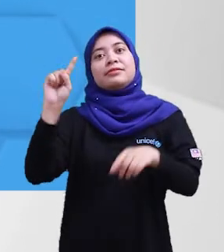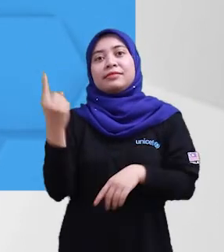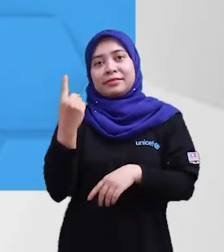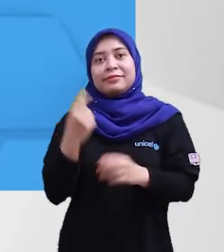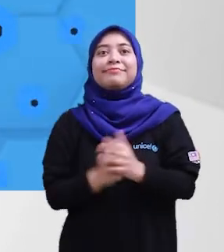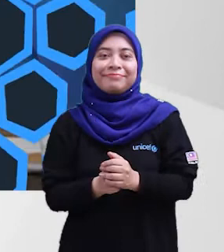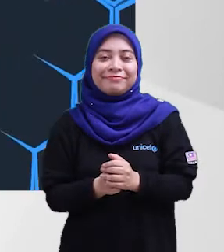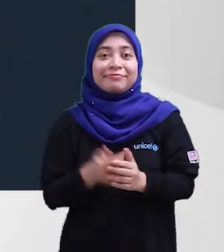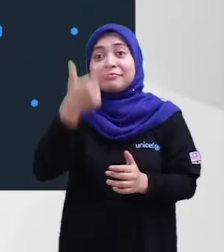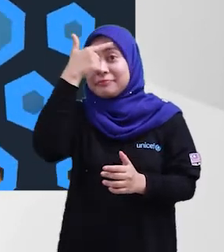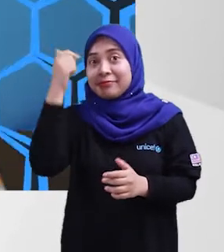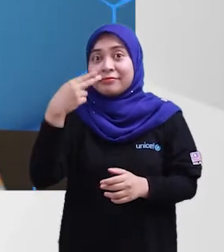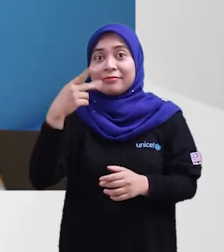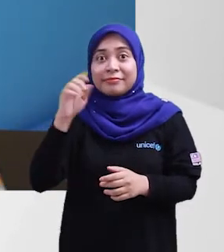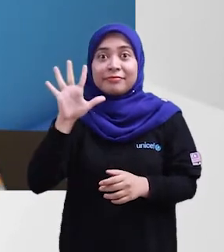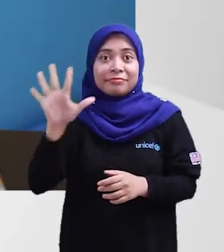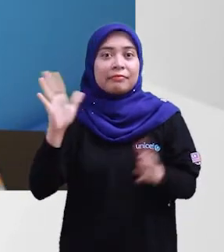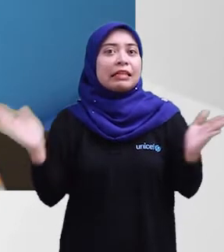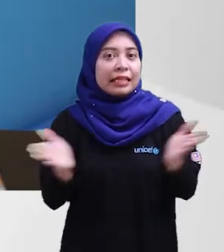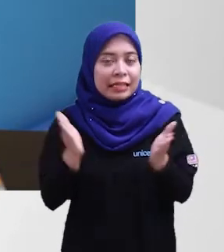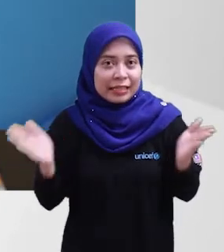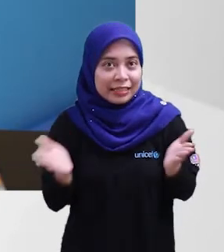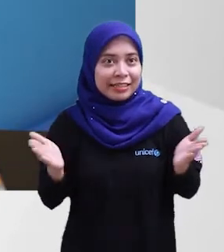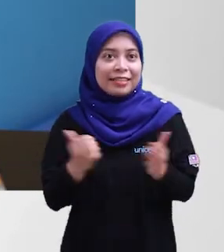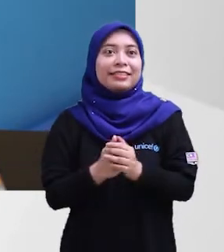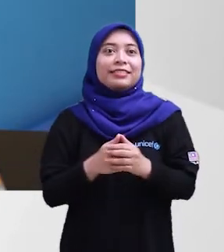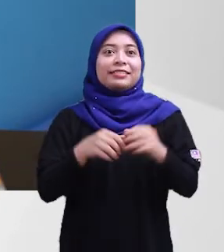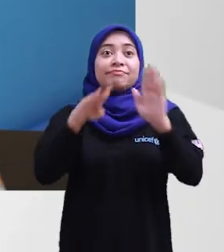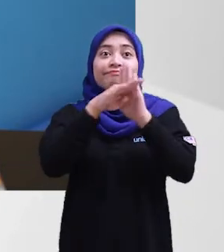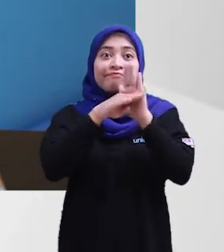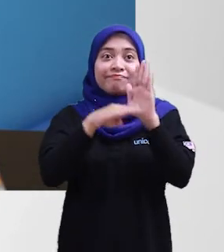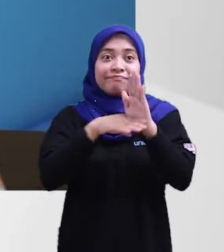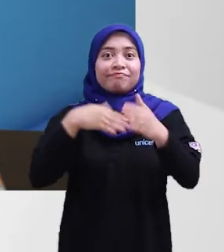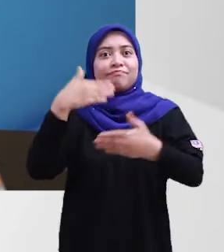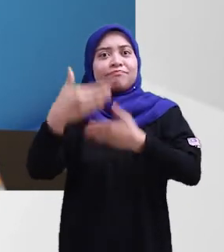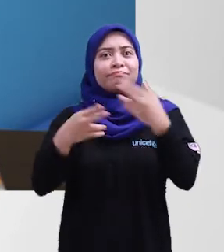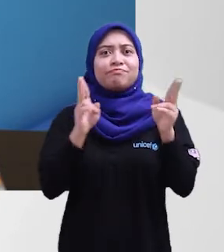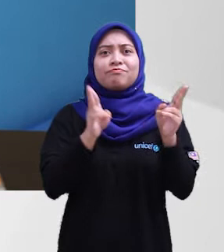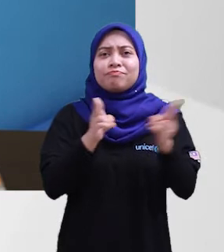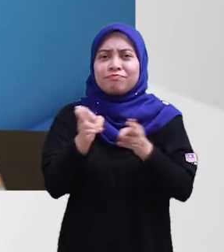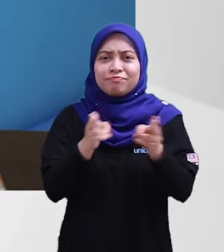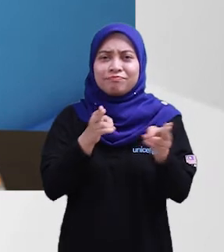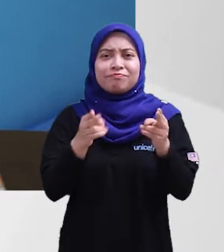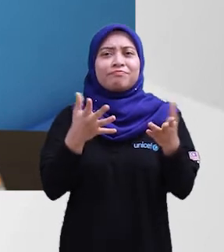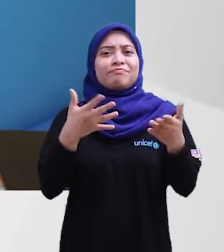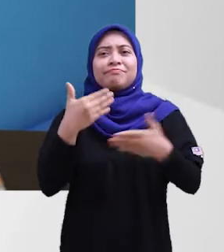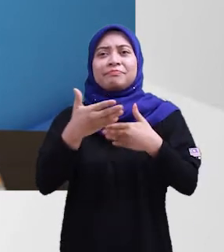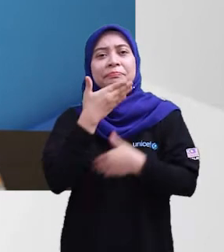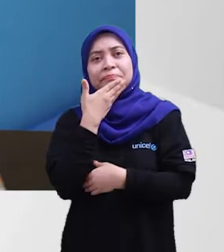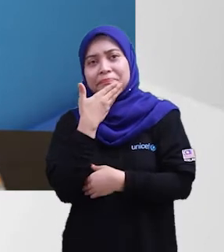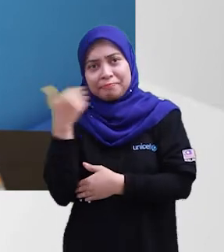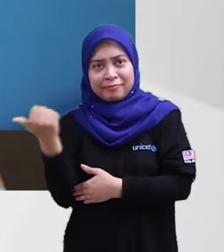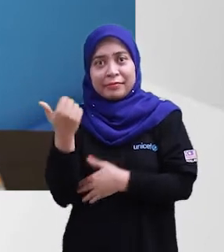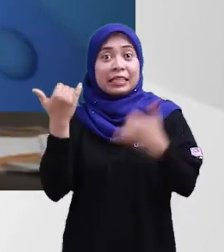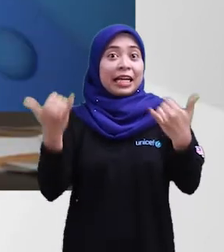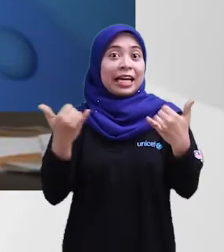dalam CSS sahaja. Inilah sebab HTML5 menggalakkan pemodulan web. Pengurusan dan pengendalian web menjadi jauh